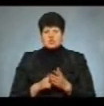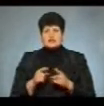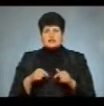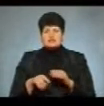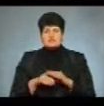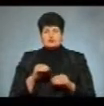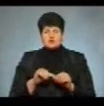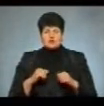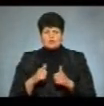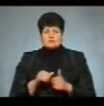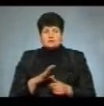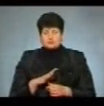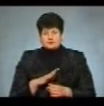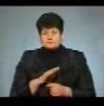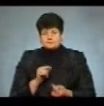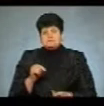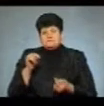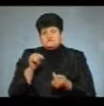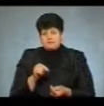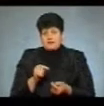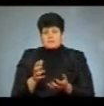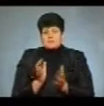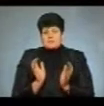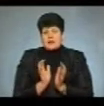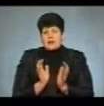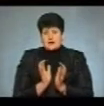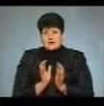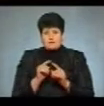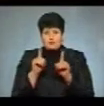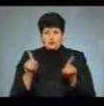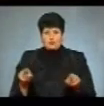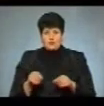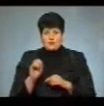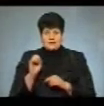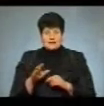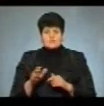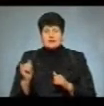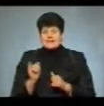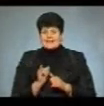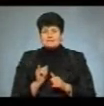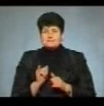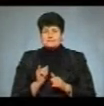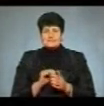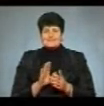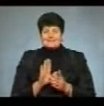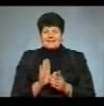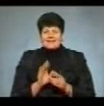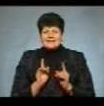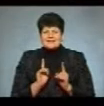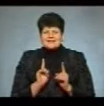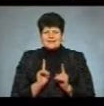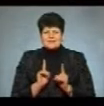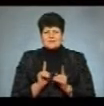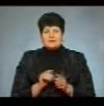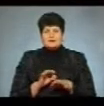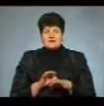виборчих комісій були придатні для зберігання бюлетнів. І придатні для, ну скажімо так, не тільки несення служби,